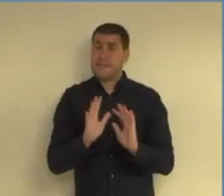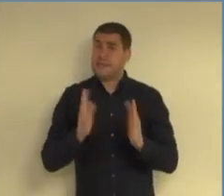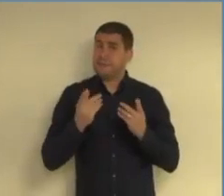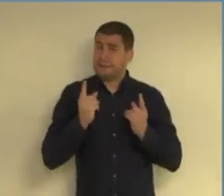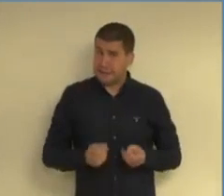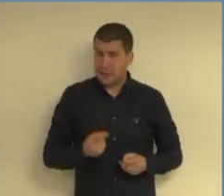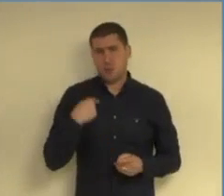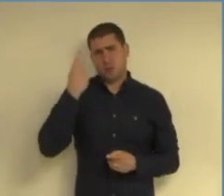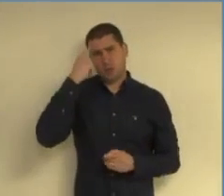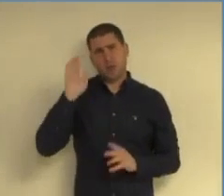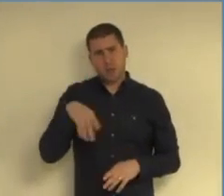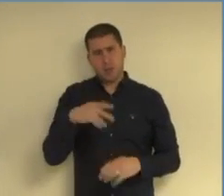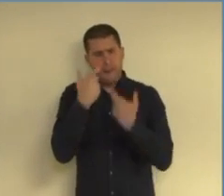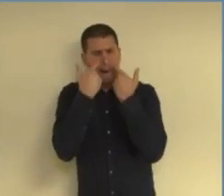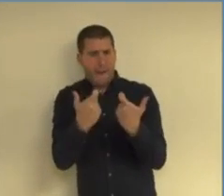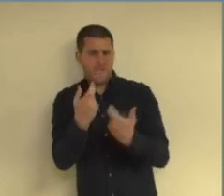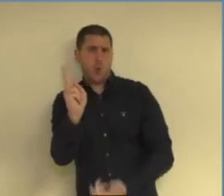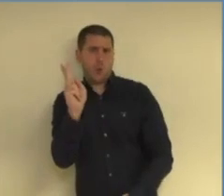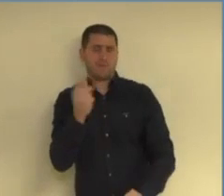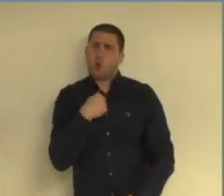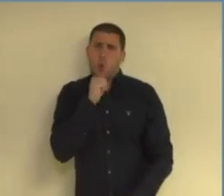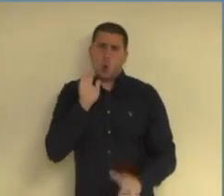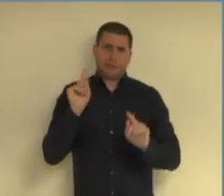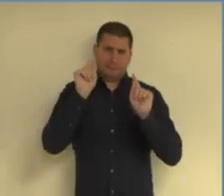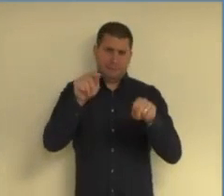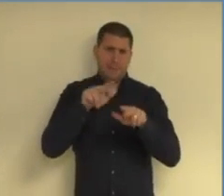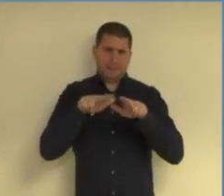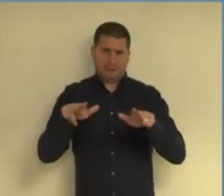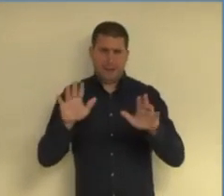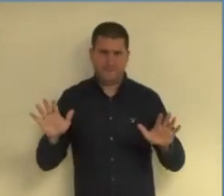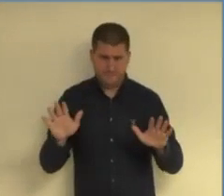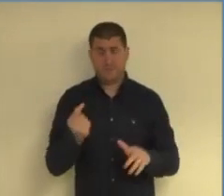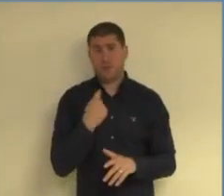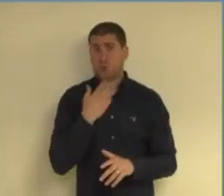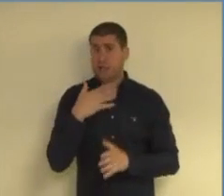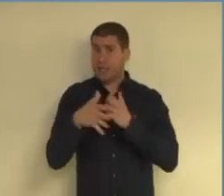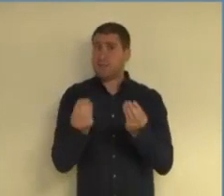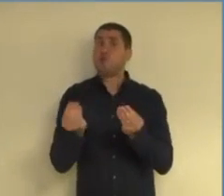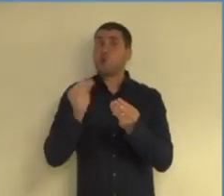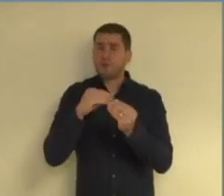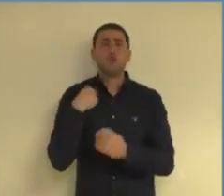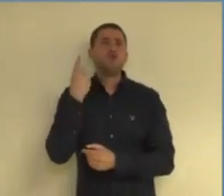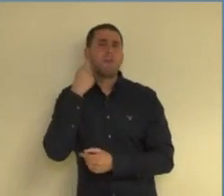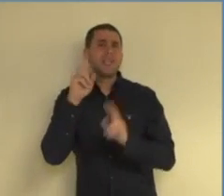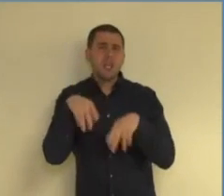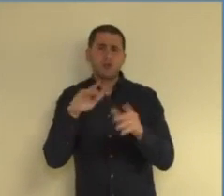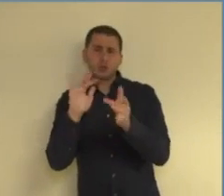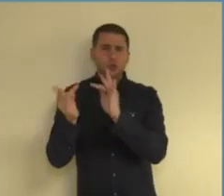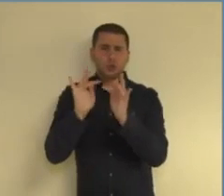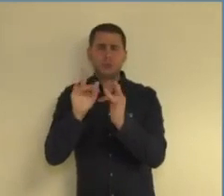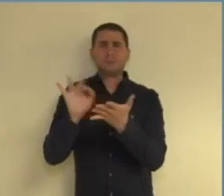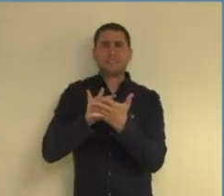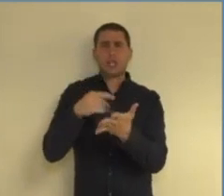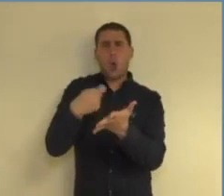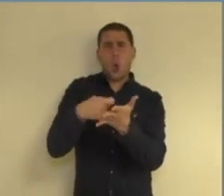צריך אנחנו נדע גם להפעיל אמצעי אכיפה אבל אנחנו לא רוצים להגיע לשם אני רוצה לומר עוד משהו כי שמעתי שיש מחלוקות בין